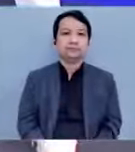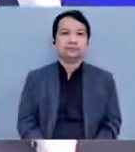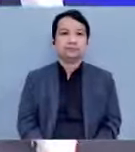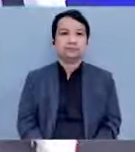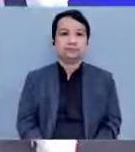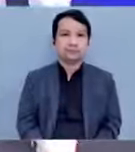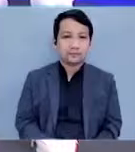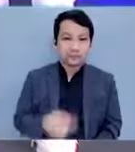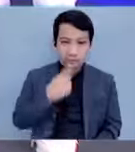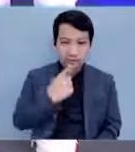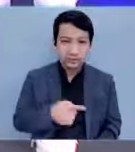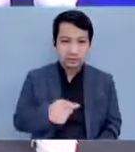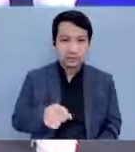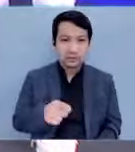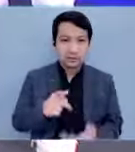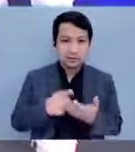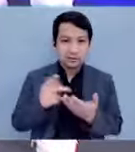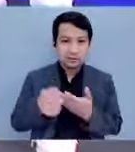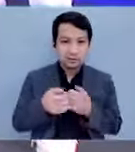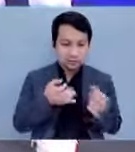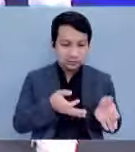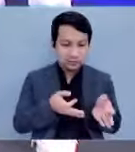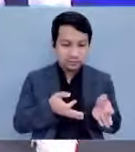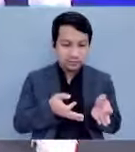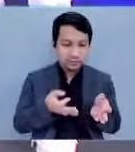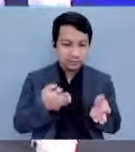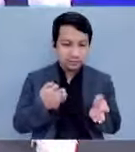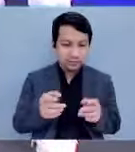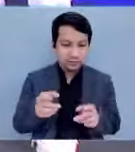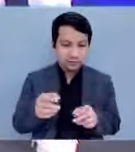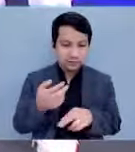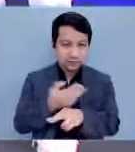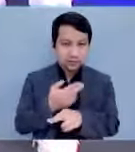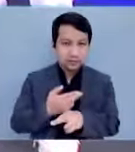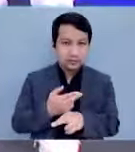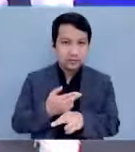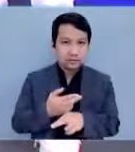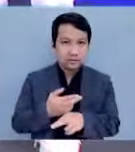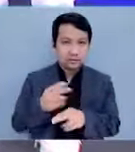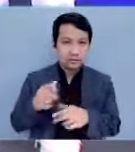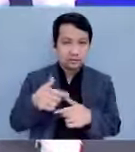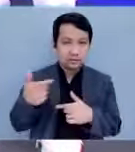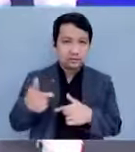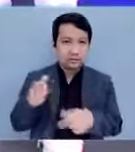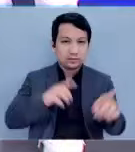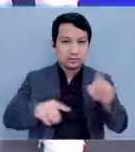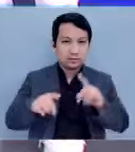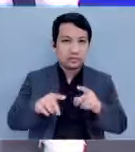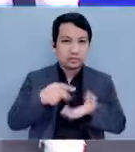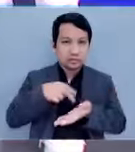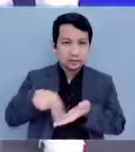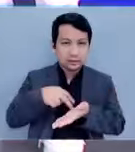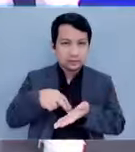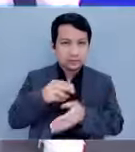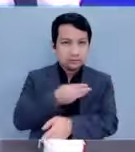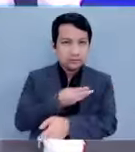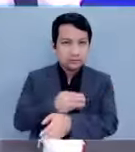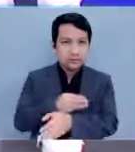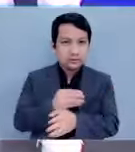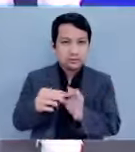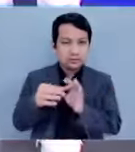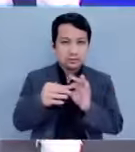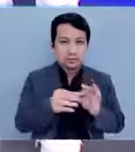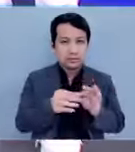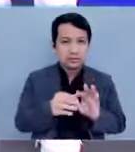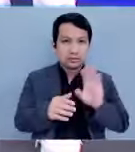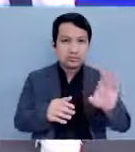namin, pinoprogram po siya. So, mag-rehearsal po kami. Doon po sa rehearsal, ibibase niya po based sa choreography and musicality. And sa theme